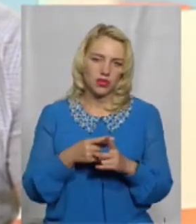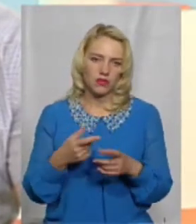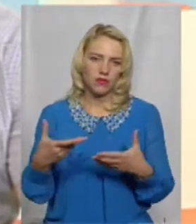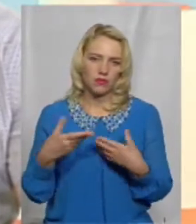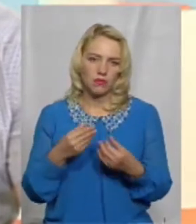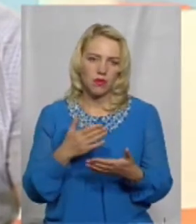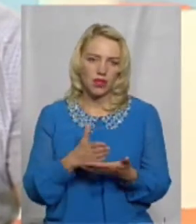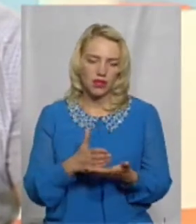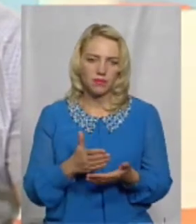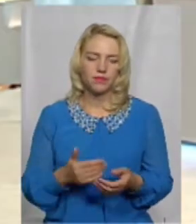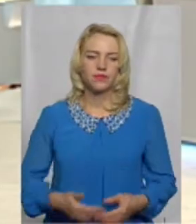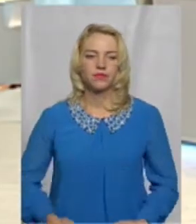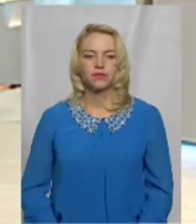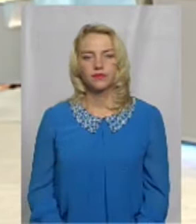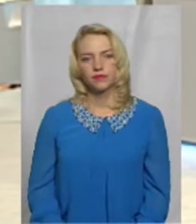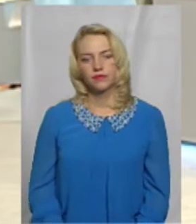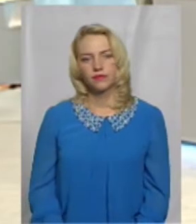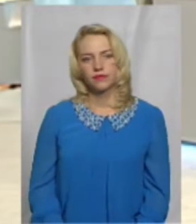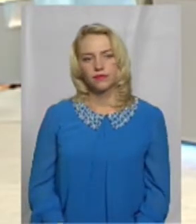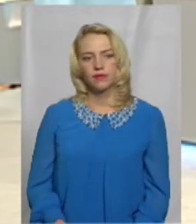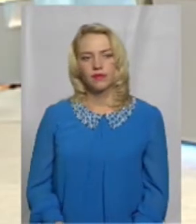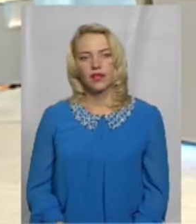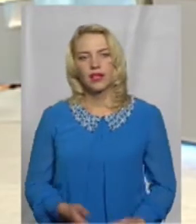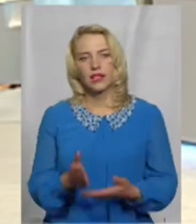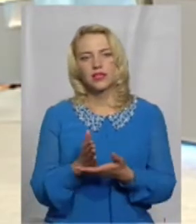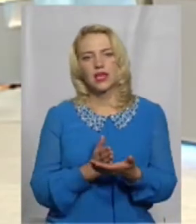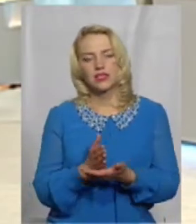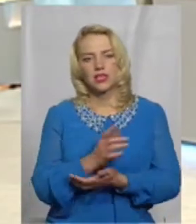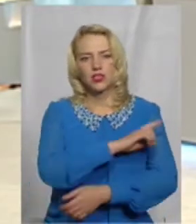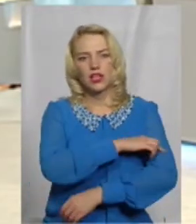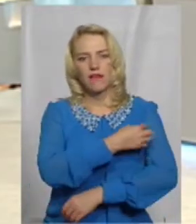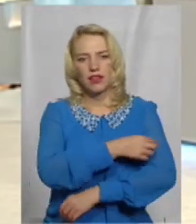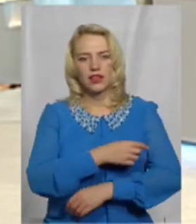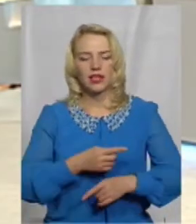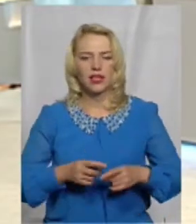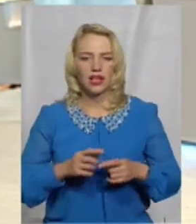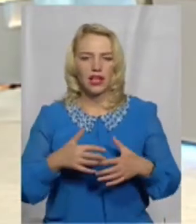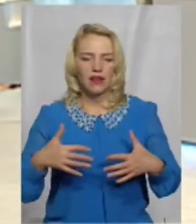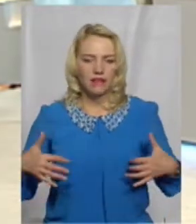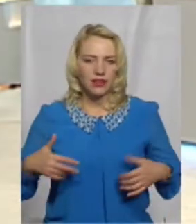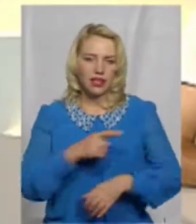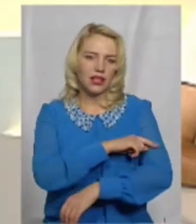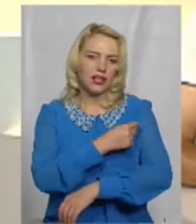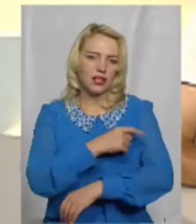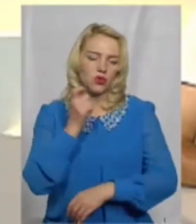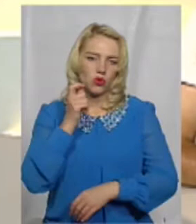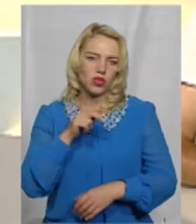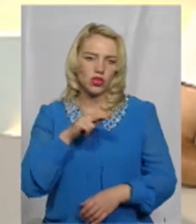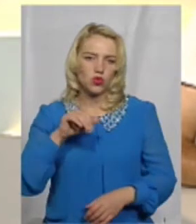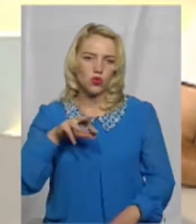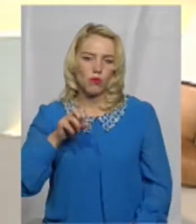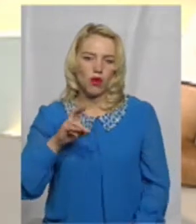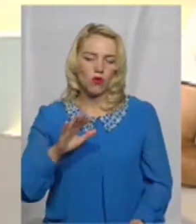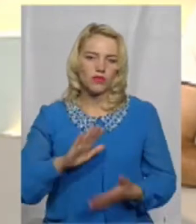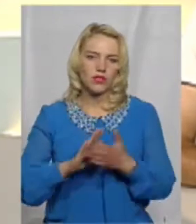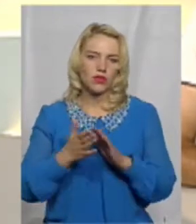І в такому напрямку. Заслужений ветлікар України Кирило Чумаков розповів нам, що стан тварин